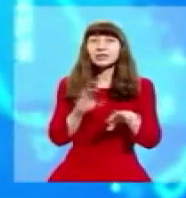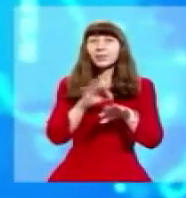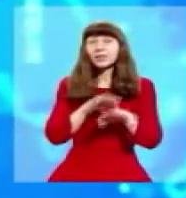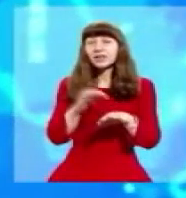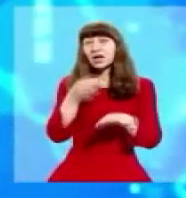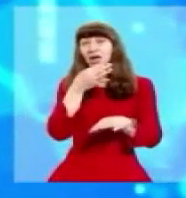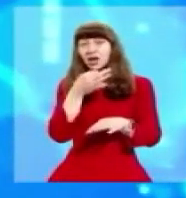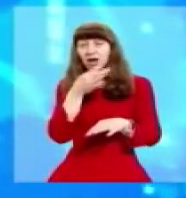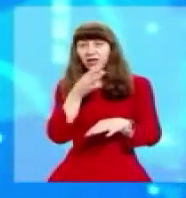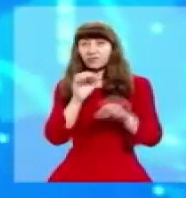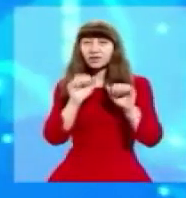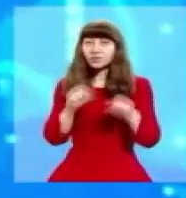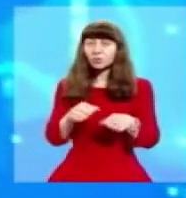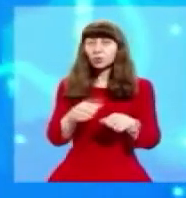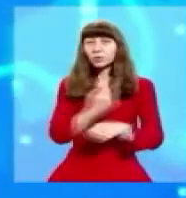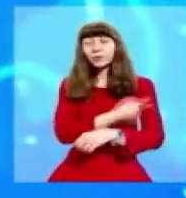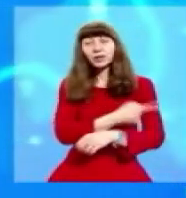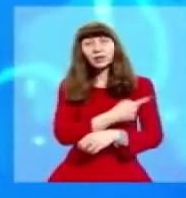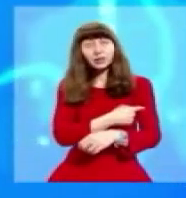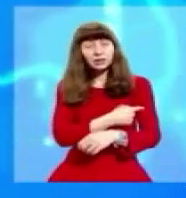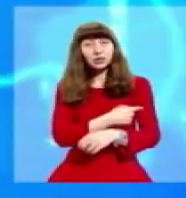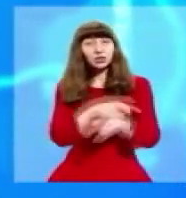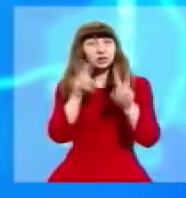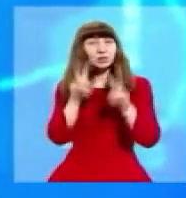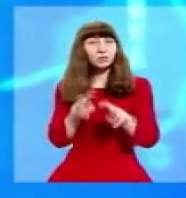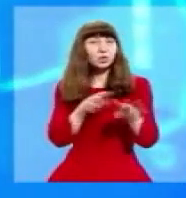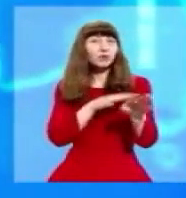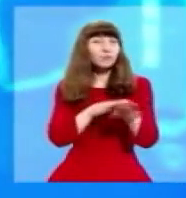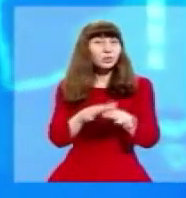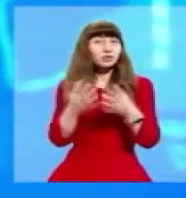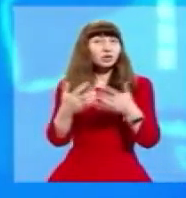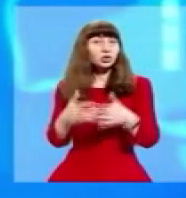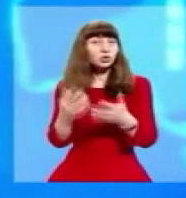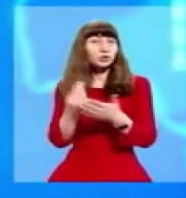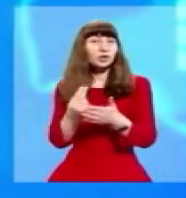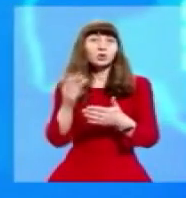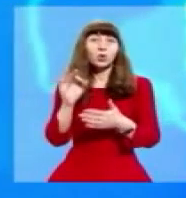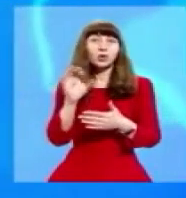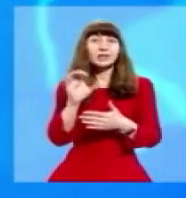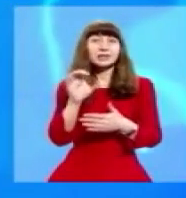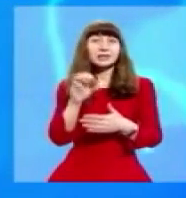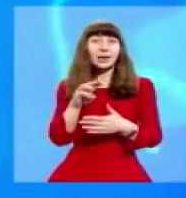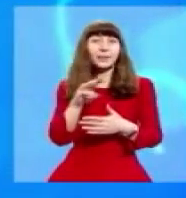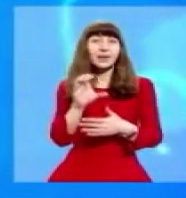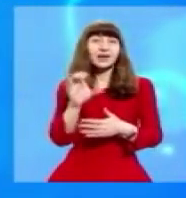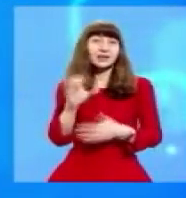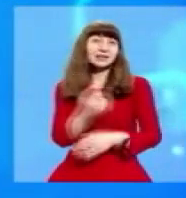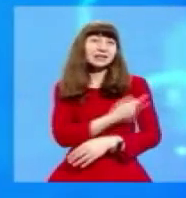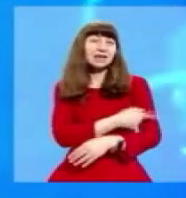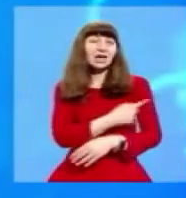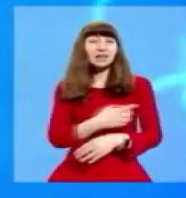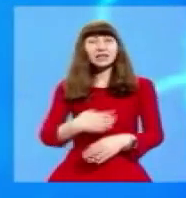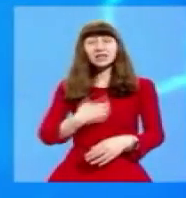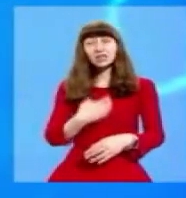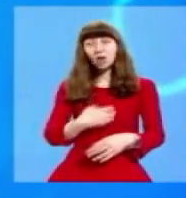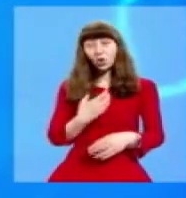заболеваний на ранних стадиях. Медицинский профилактический осмотр осуществляется за счет средств ОСМС. То есть для застрахованных